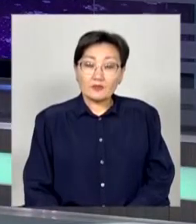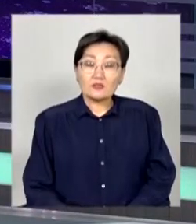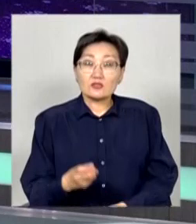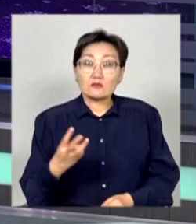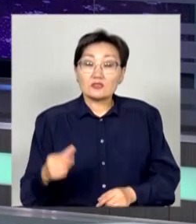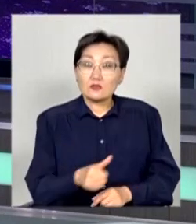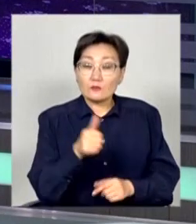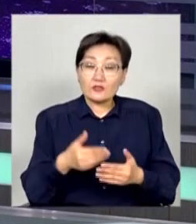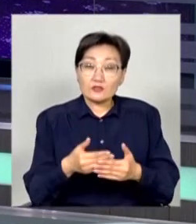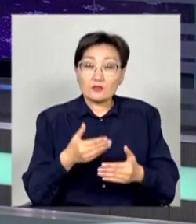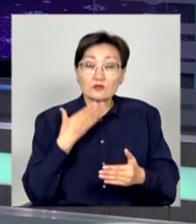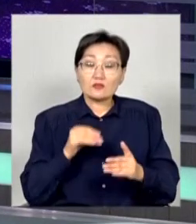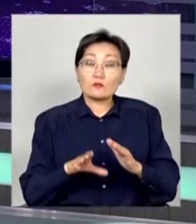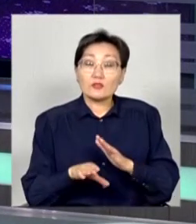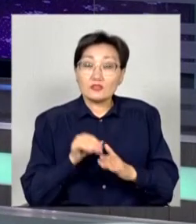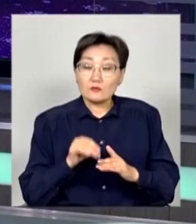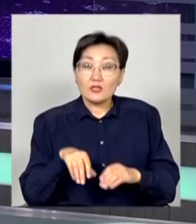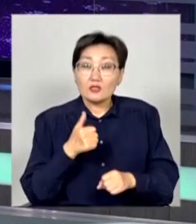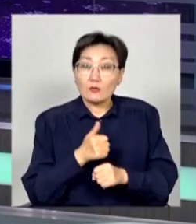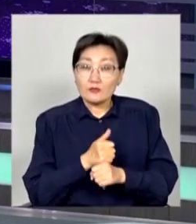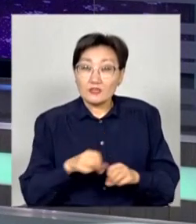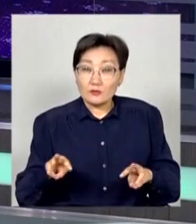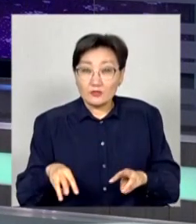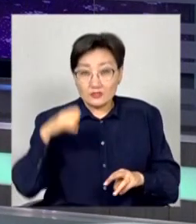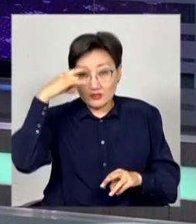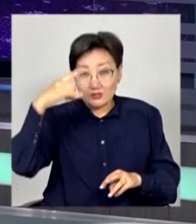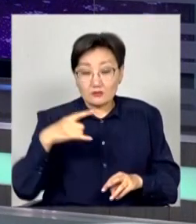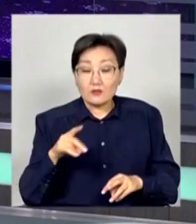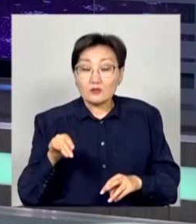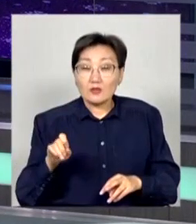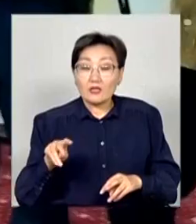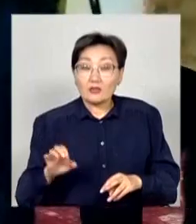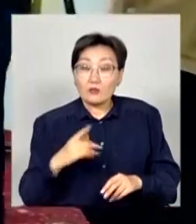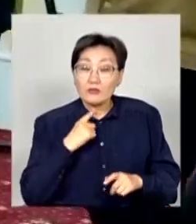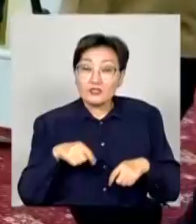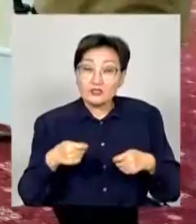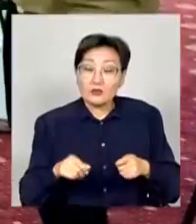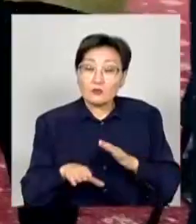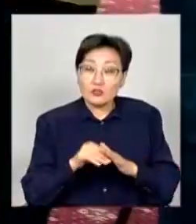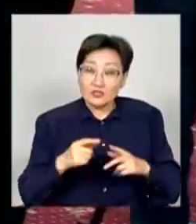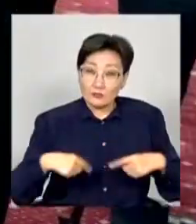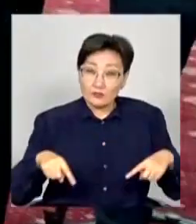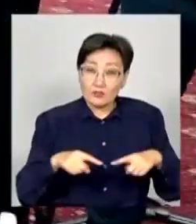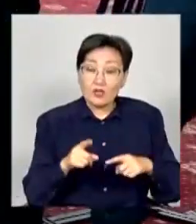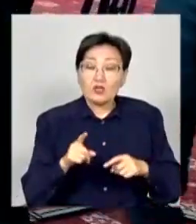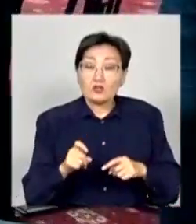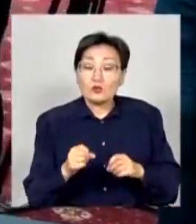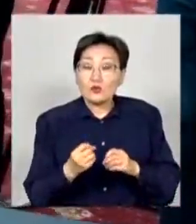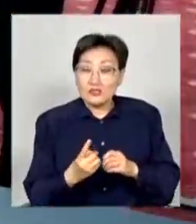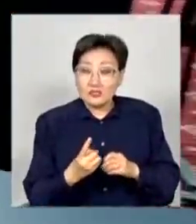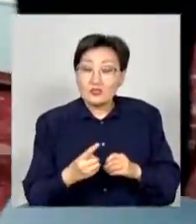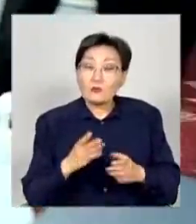Несколько часов назад свой выбор сделал и премьер-министр Казахстана Алихан Смаилов. Он проголосовал на избирательном участке номер